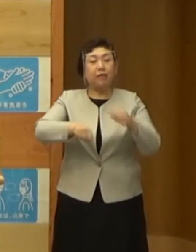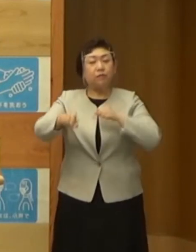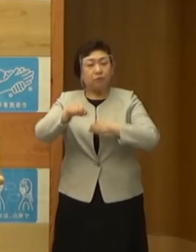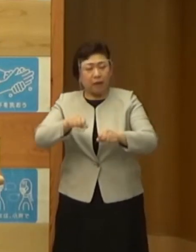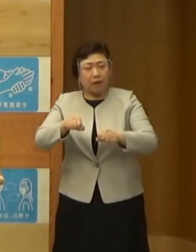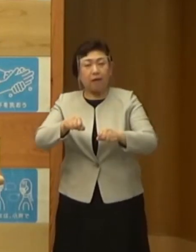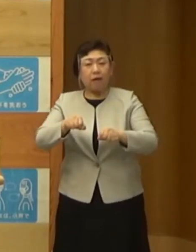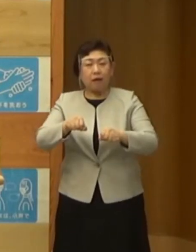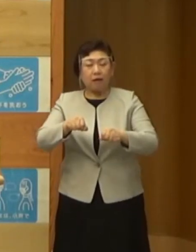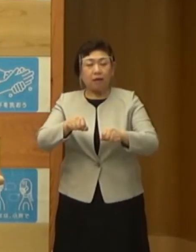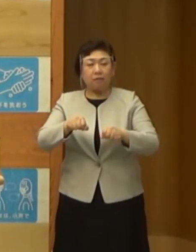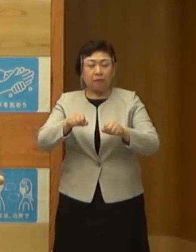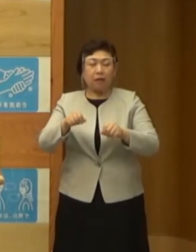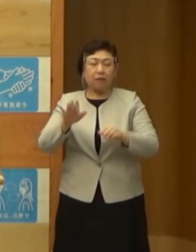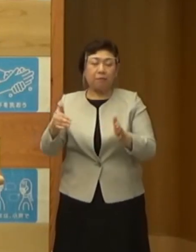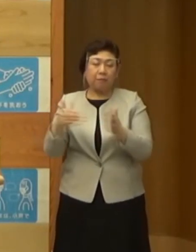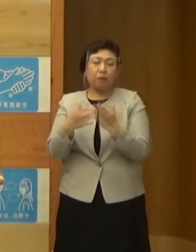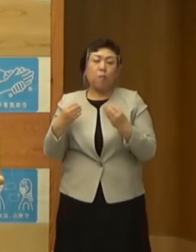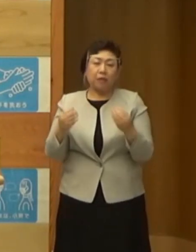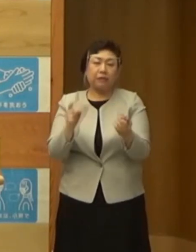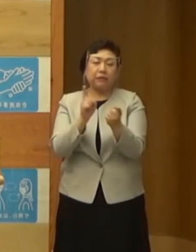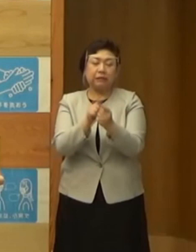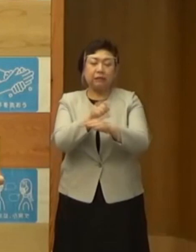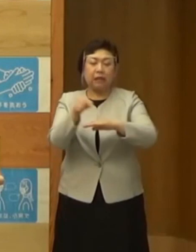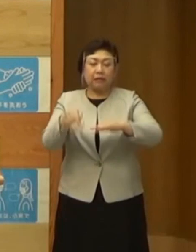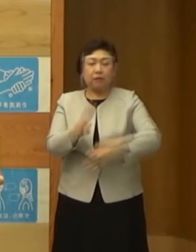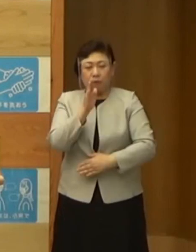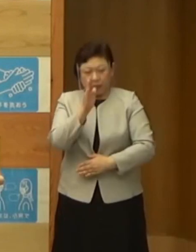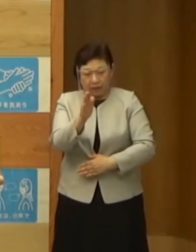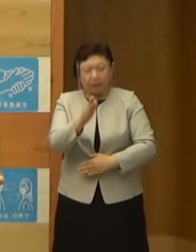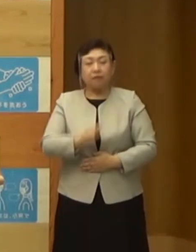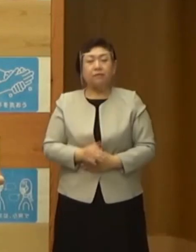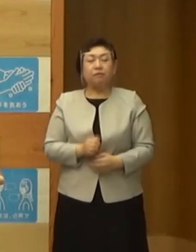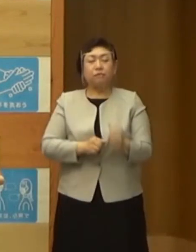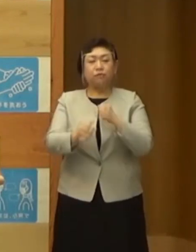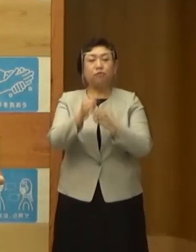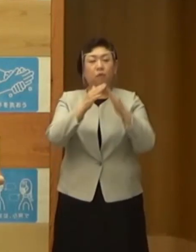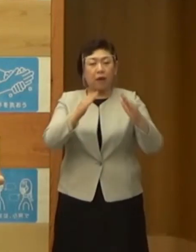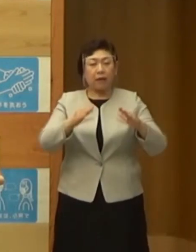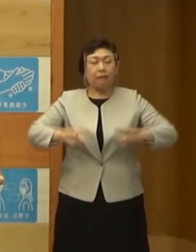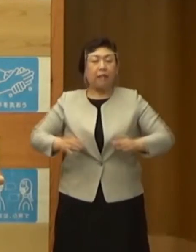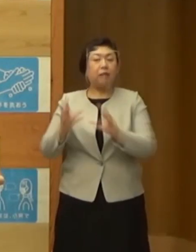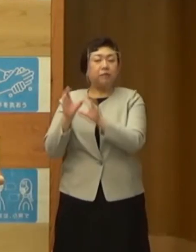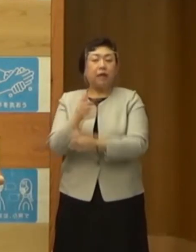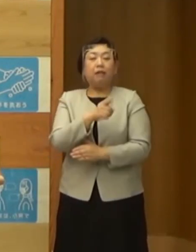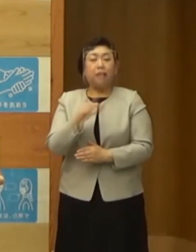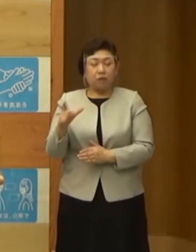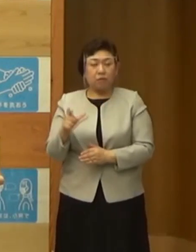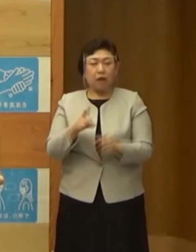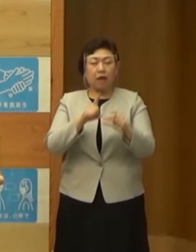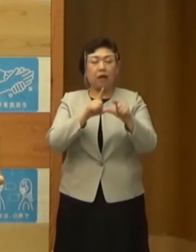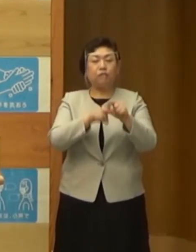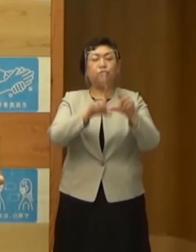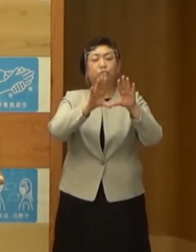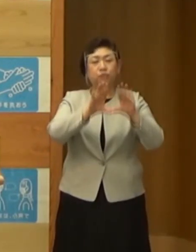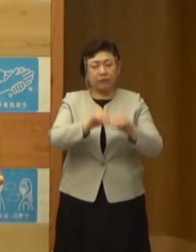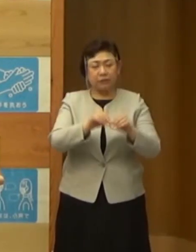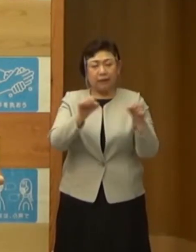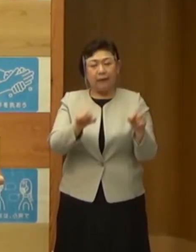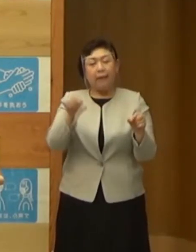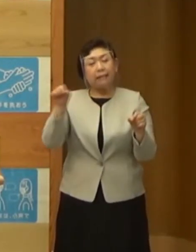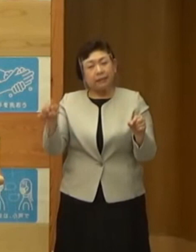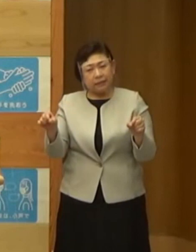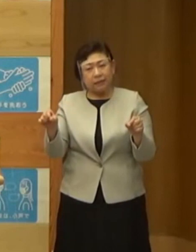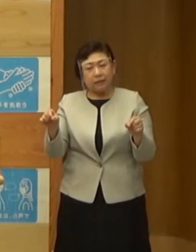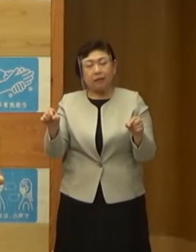き続き対策をお願いいたします。運動会や体育祭といった学校行事は中止や延期、縮